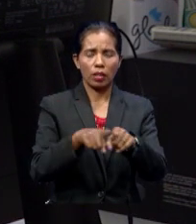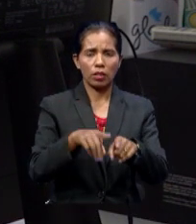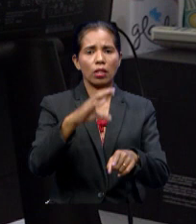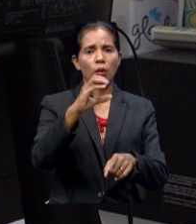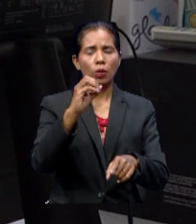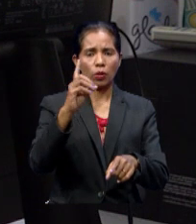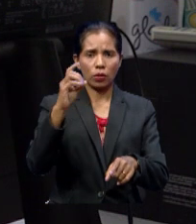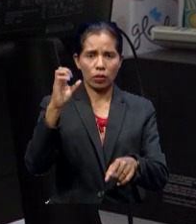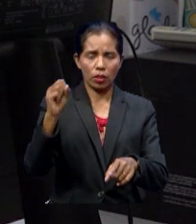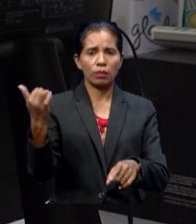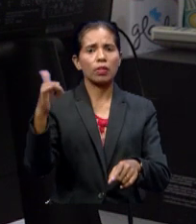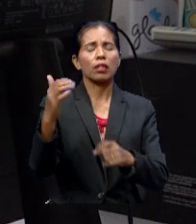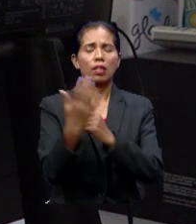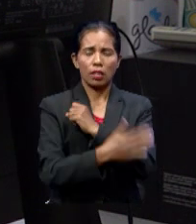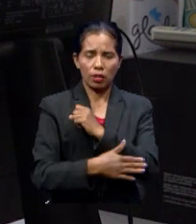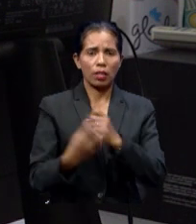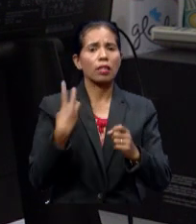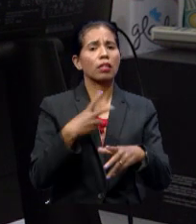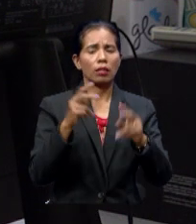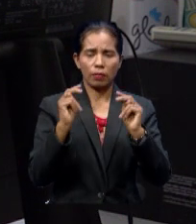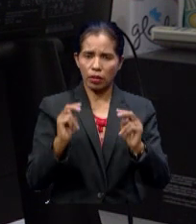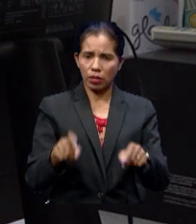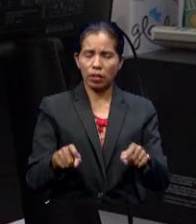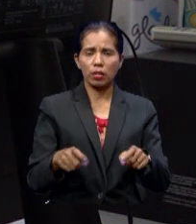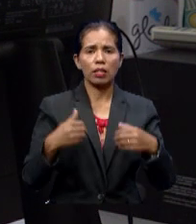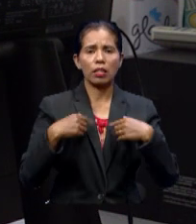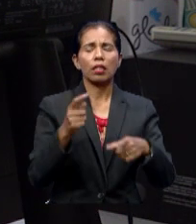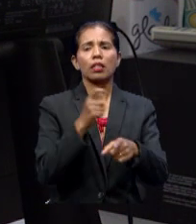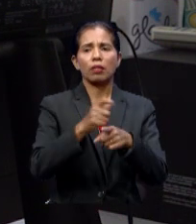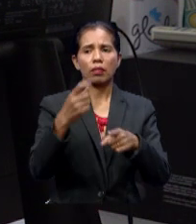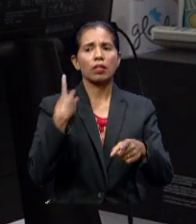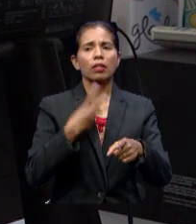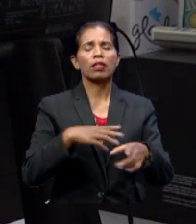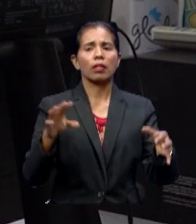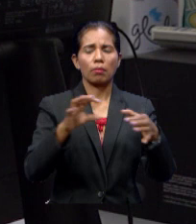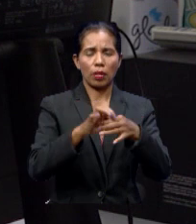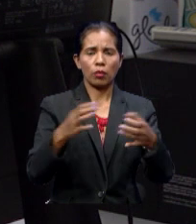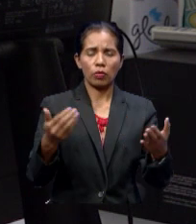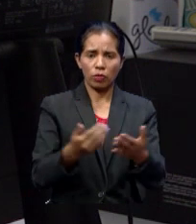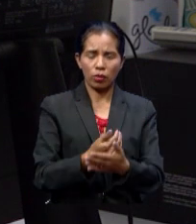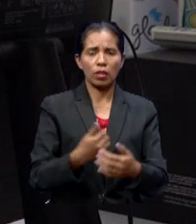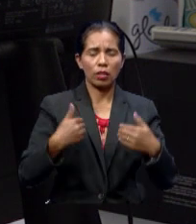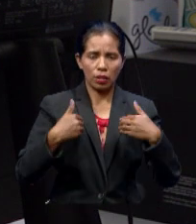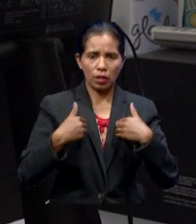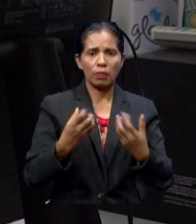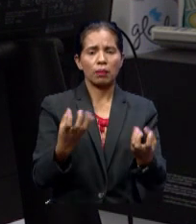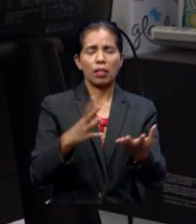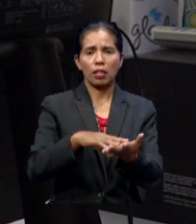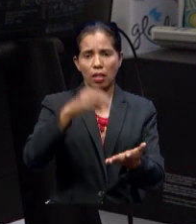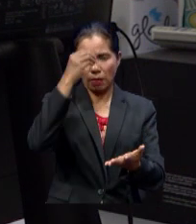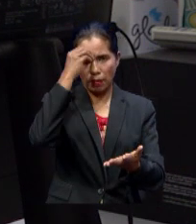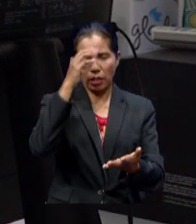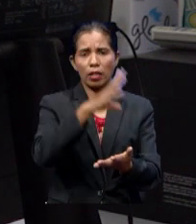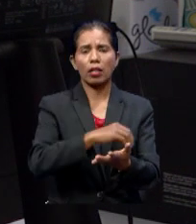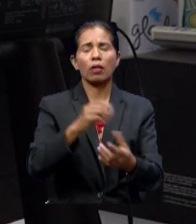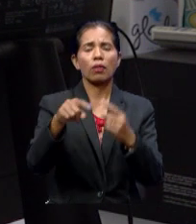ba ia sa ne nasam ta mede nei si presisa i trenament ta mede sai membro fun i buat barak nebe ta si aprend ten ki aprend a un ira